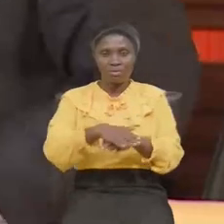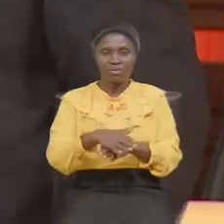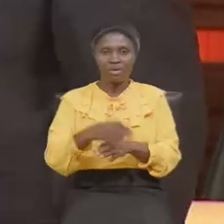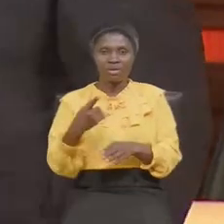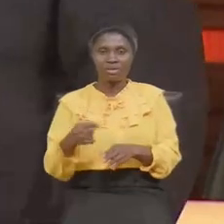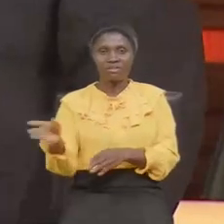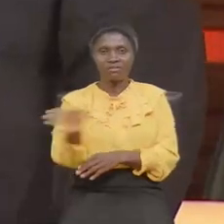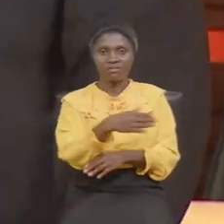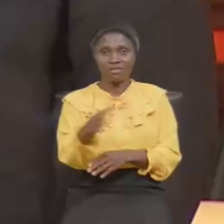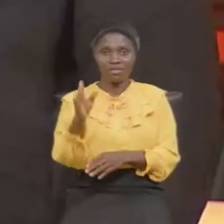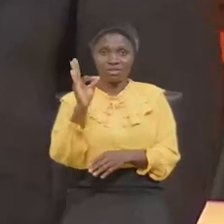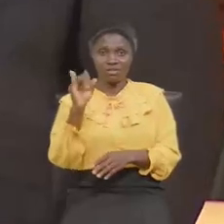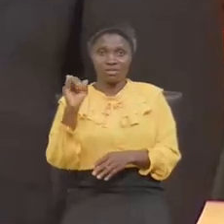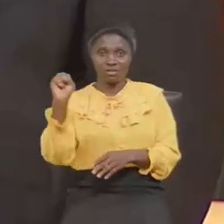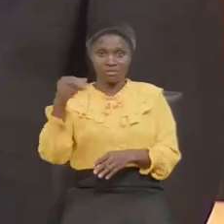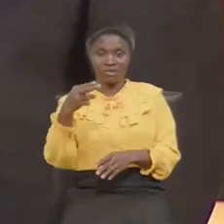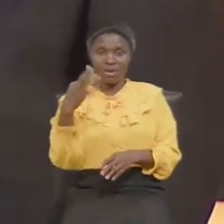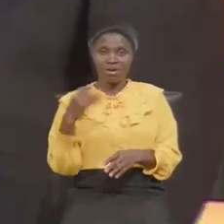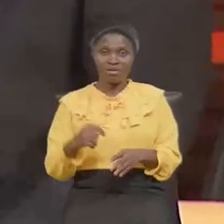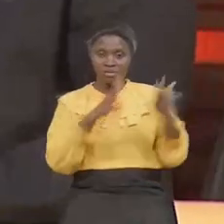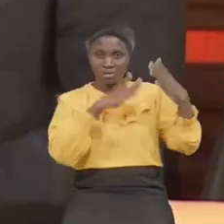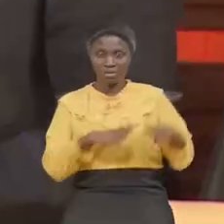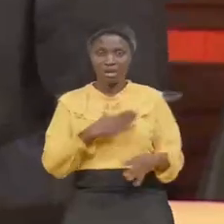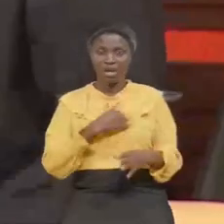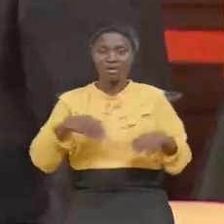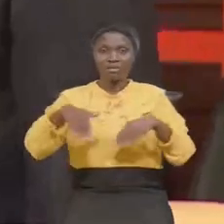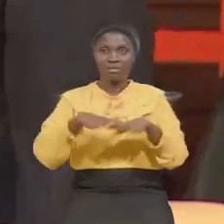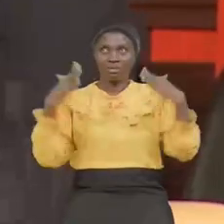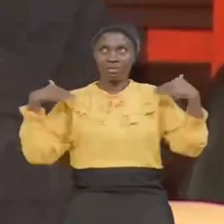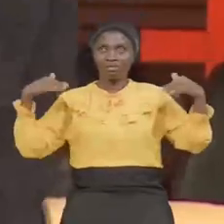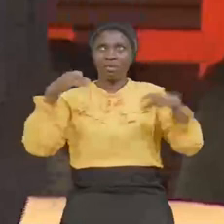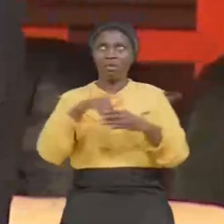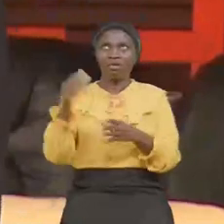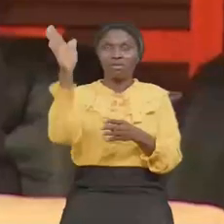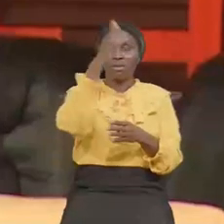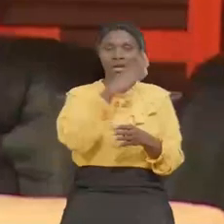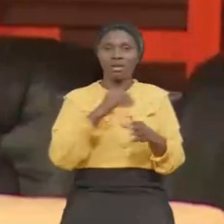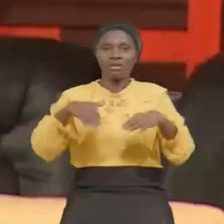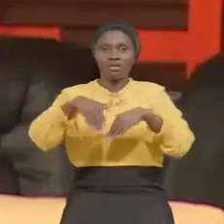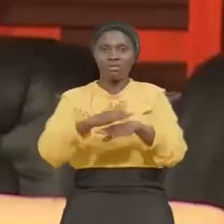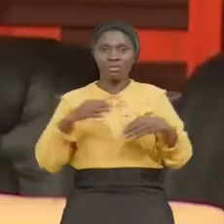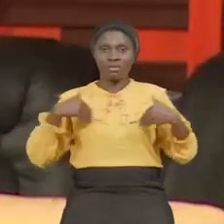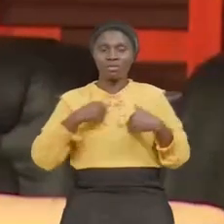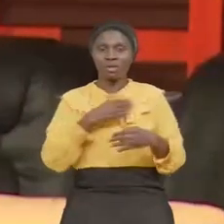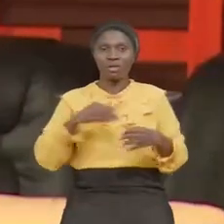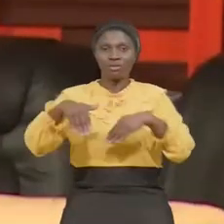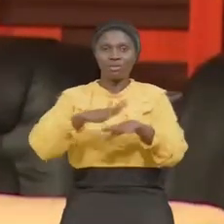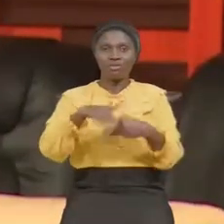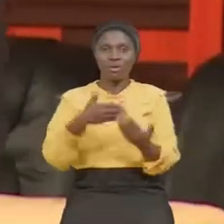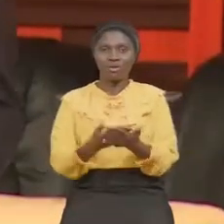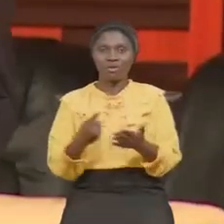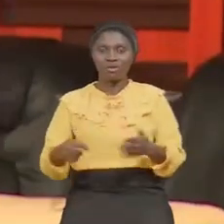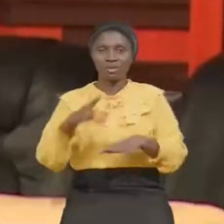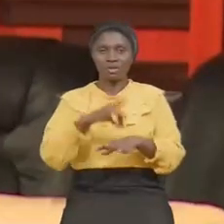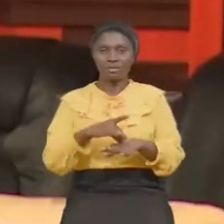du ciel, sur le bétail, sur toute la terre, et sur tous les reptiles qui rampent sur la terre,